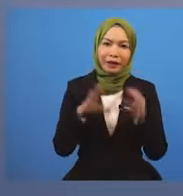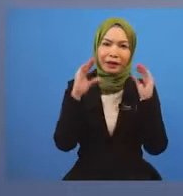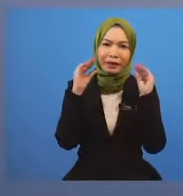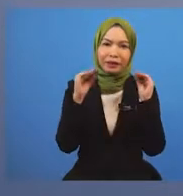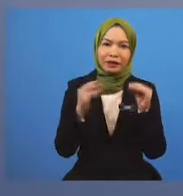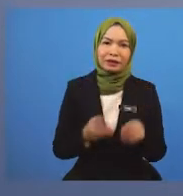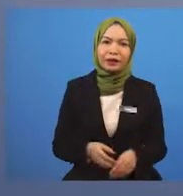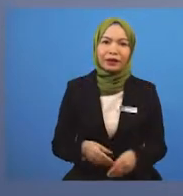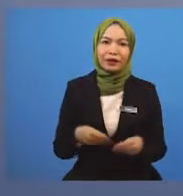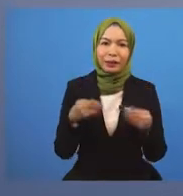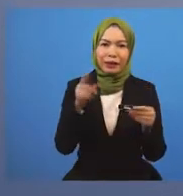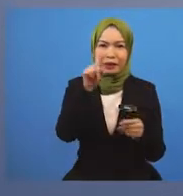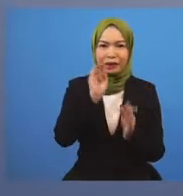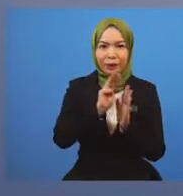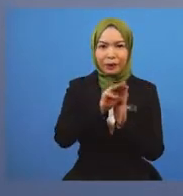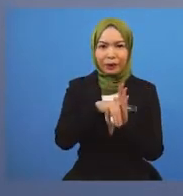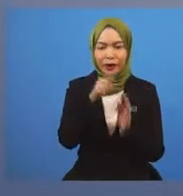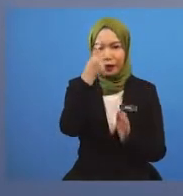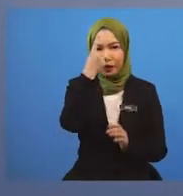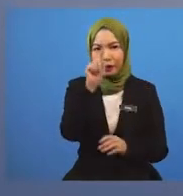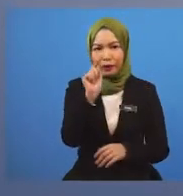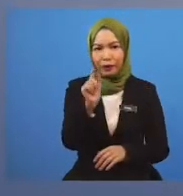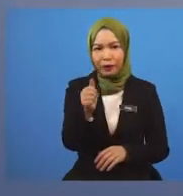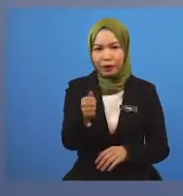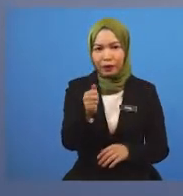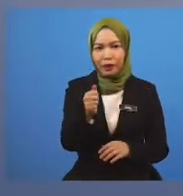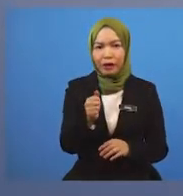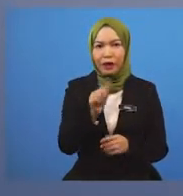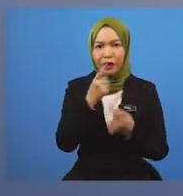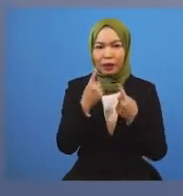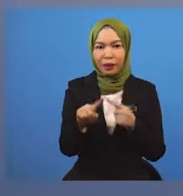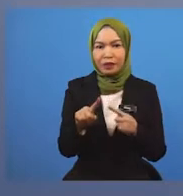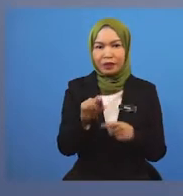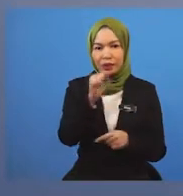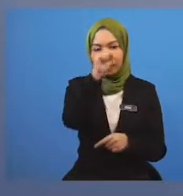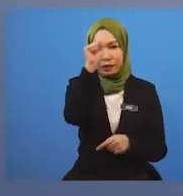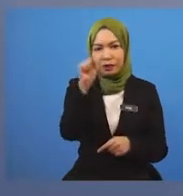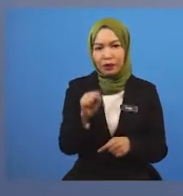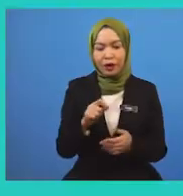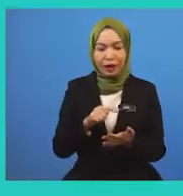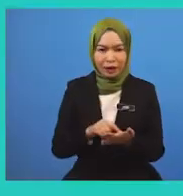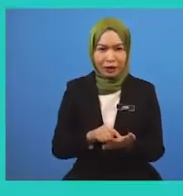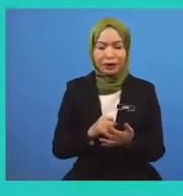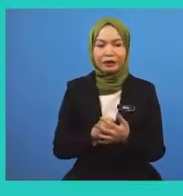Cikgu bagi 1 minit untuk murid-murid cuba menjawab soalan ini pula.